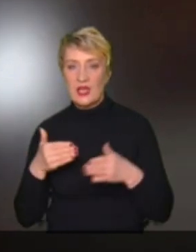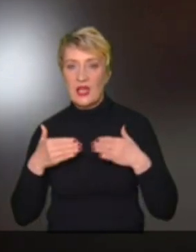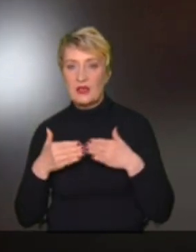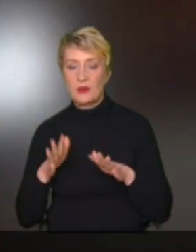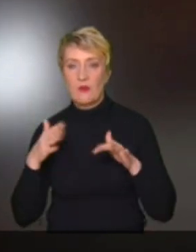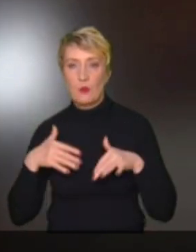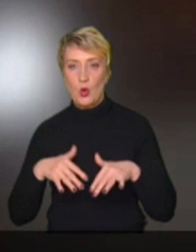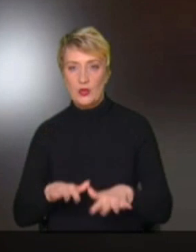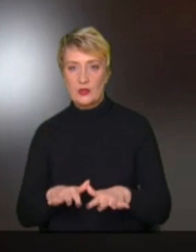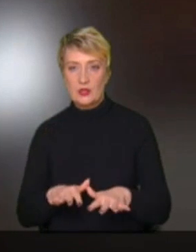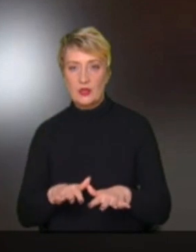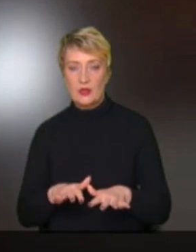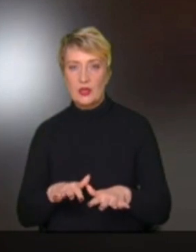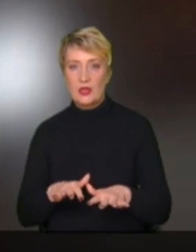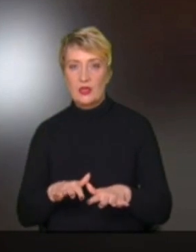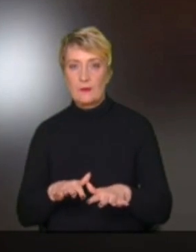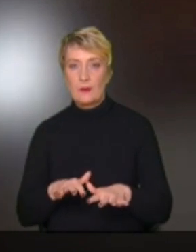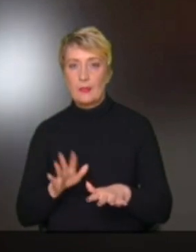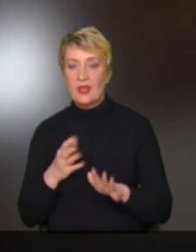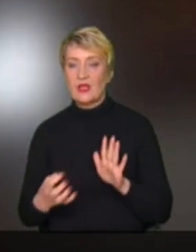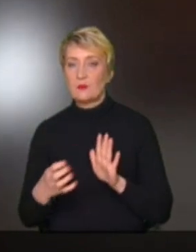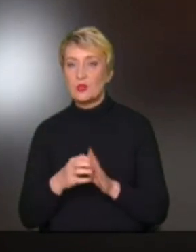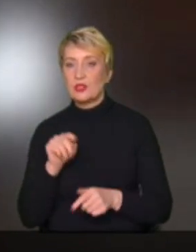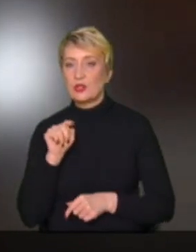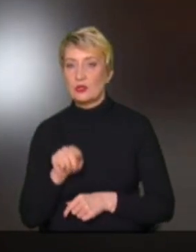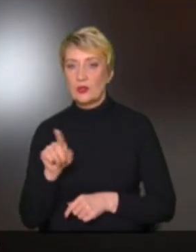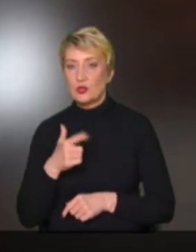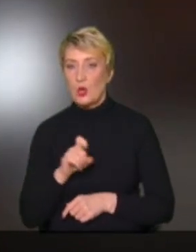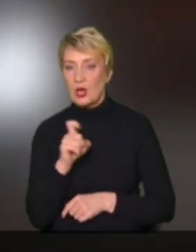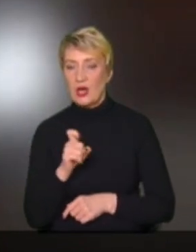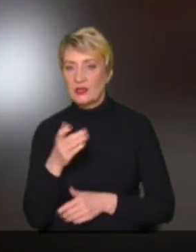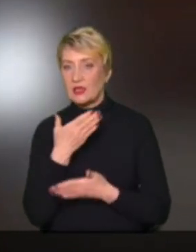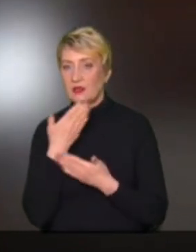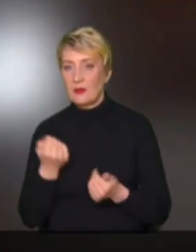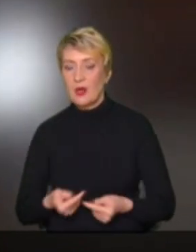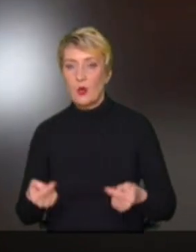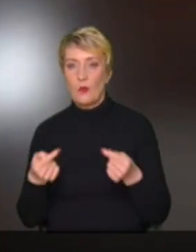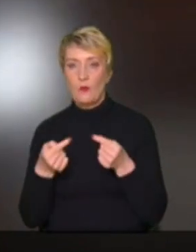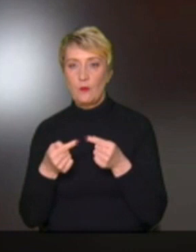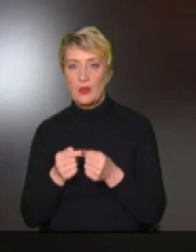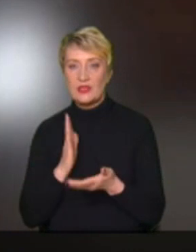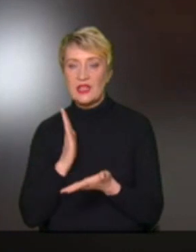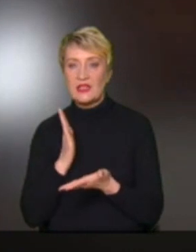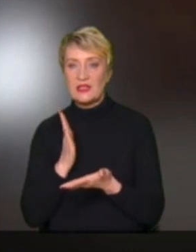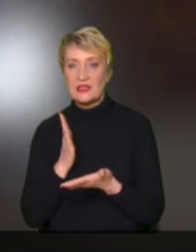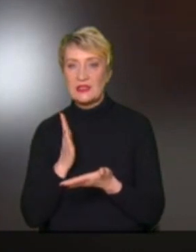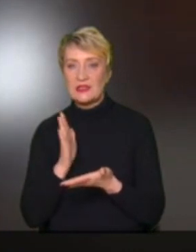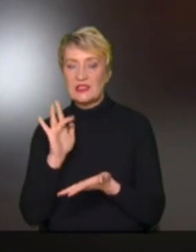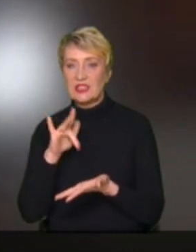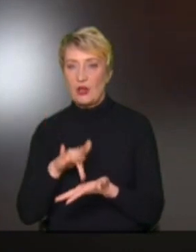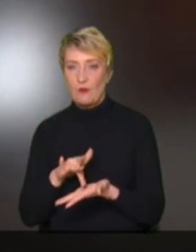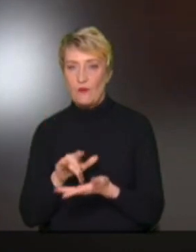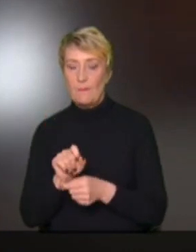море із позначкою щодо того, що цей там газ не має певного цільового призначення.